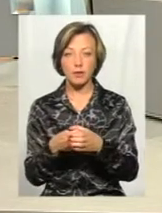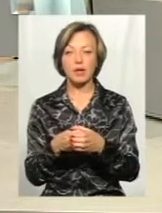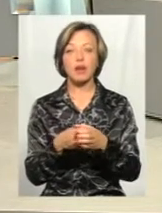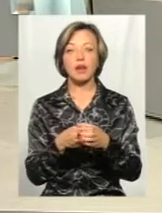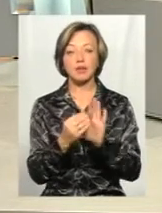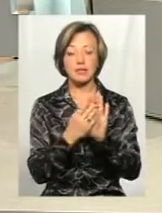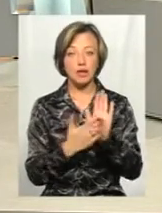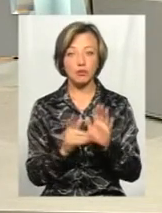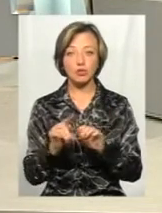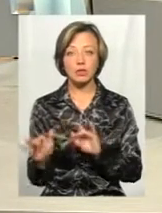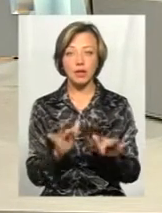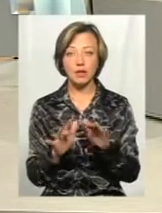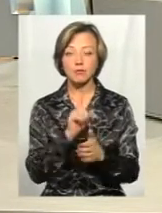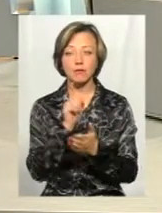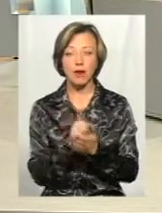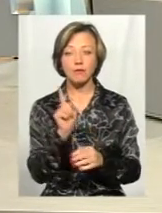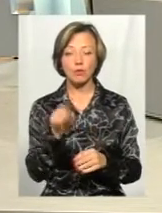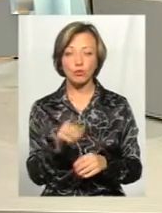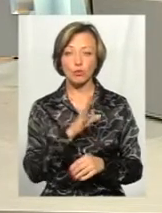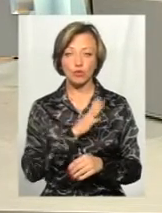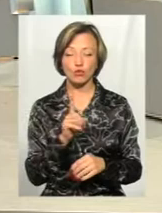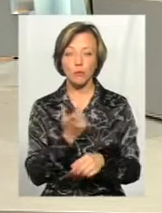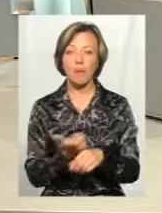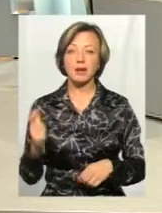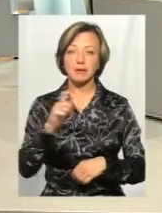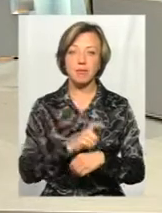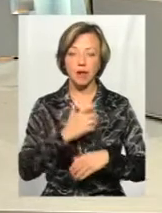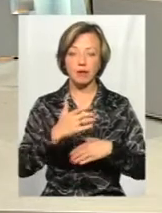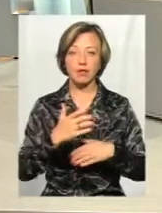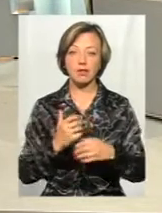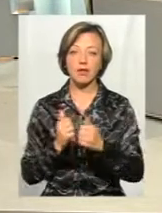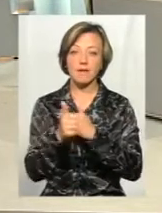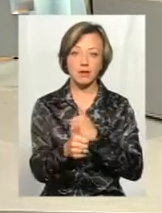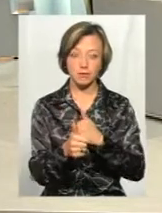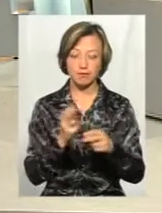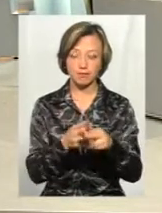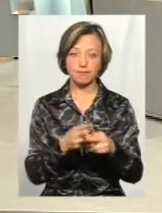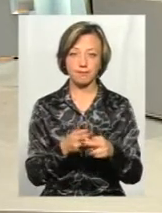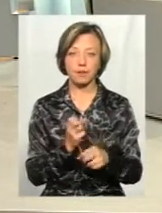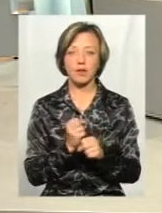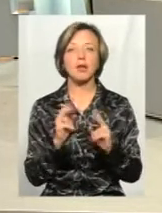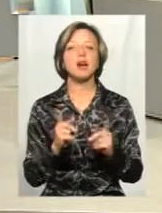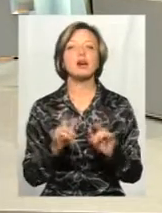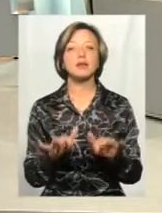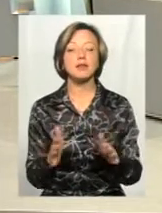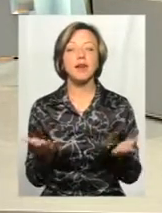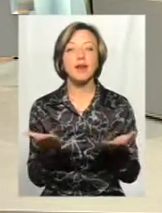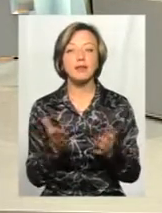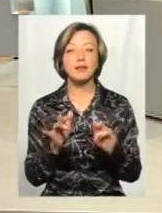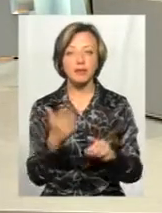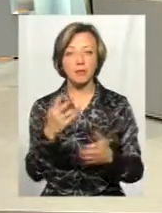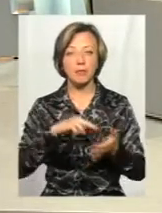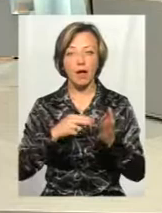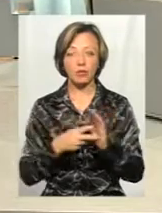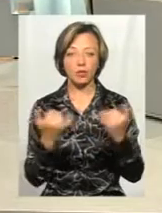що діяльність має ще полягати в тому, щоб максимально на випередження працювати. Які дії ви